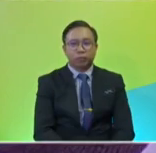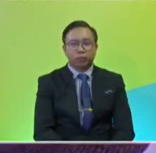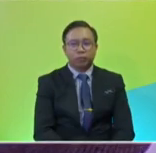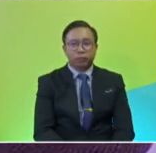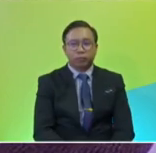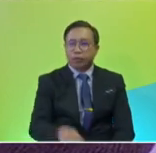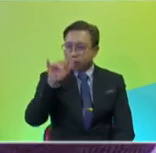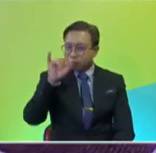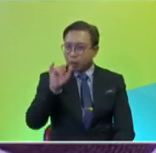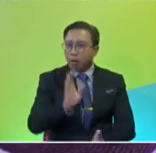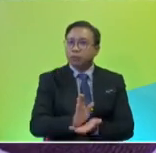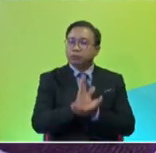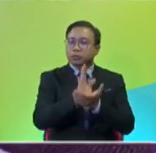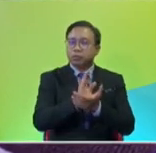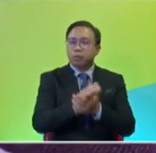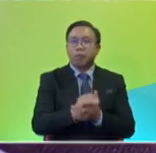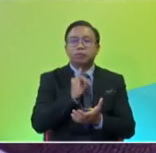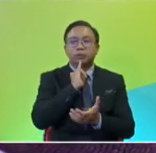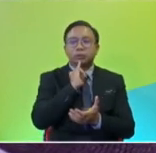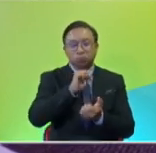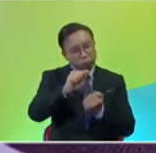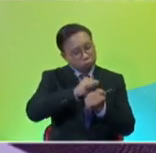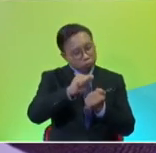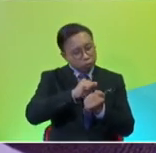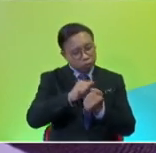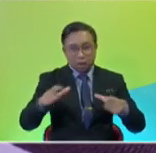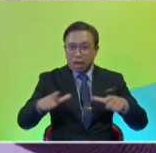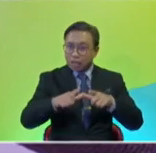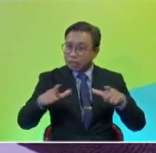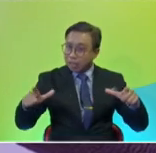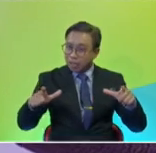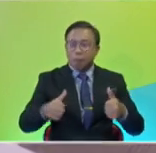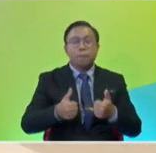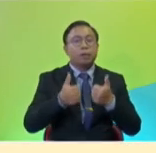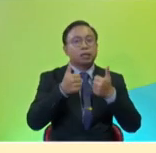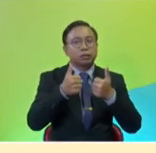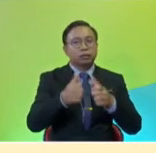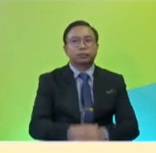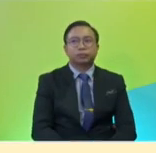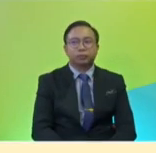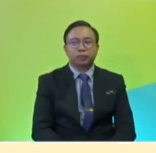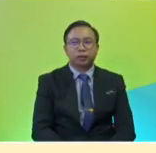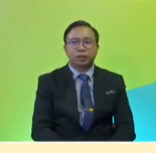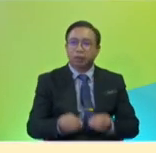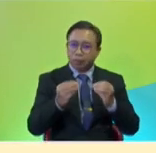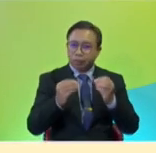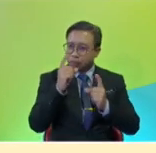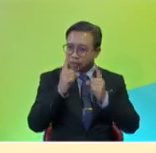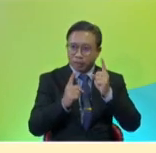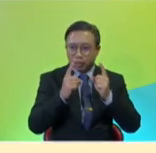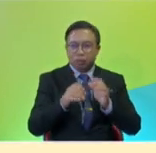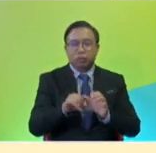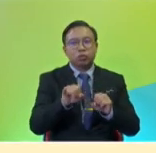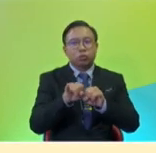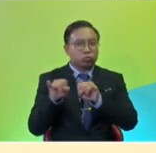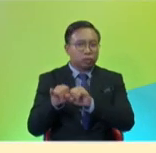Dia membantu ibu mencuci lantai. Bagus, Jean-Louis. Nak bagi bintang juga? Nak bagi bintang, Ibu?